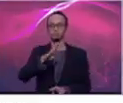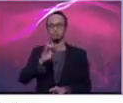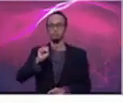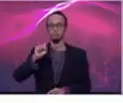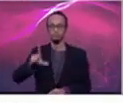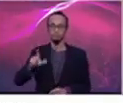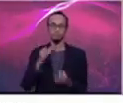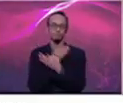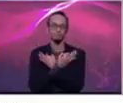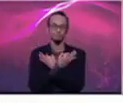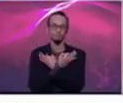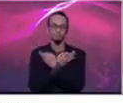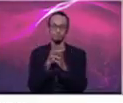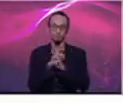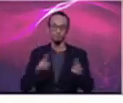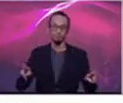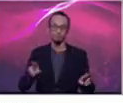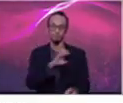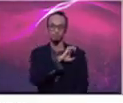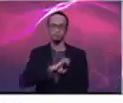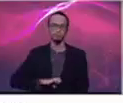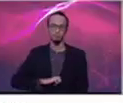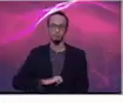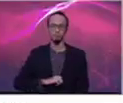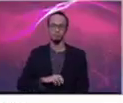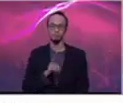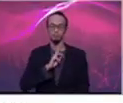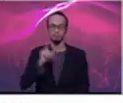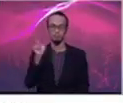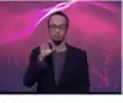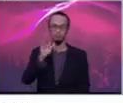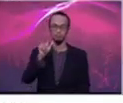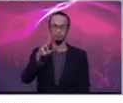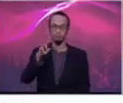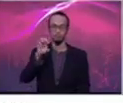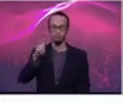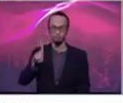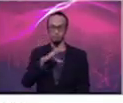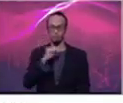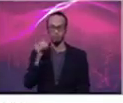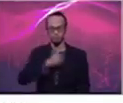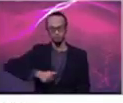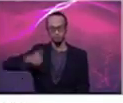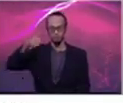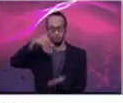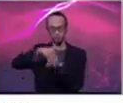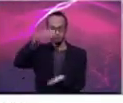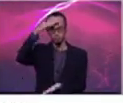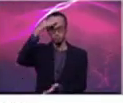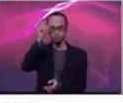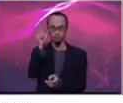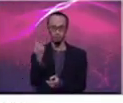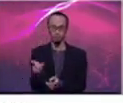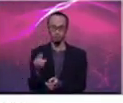keluang disempurnakan exco hal ehwal agama Islam Mohamad Farid Mohamad Khalid dan pengarah penjara Negeri Johor mior Azizi